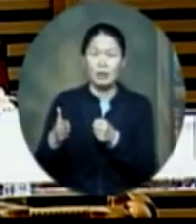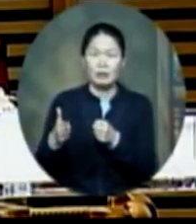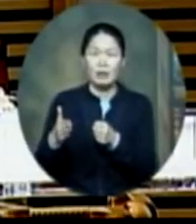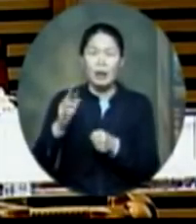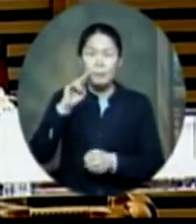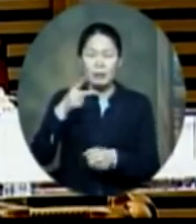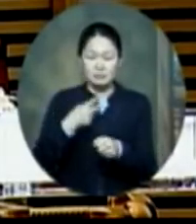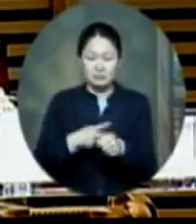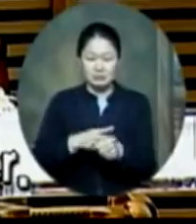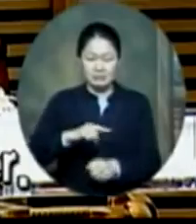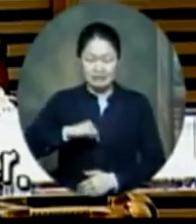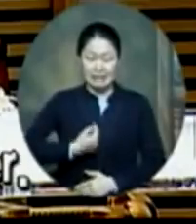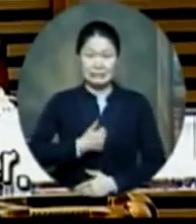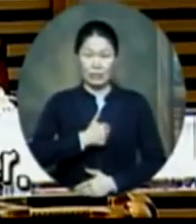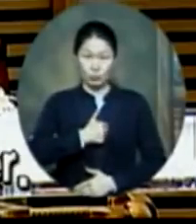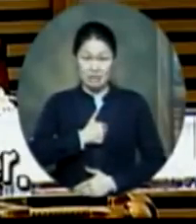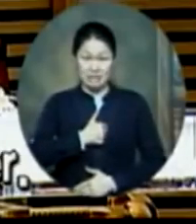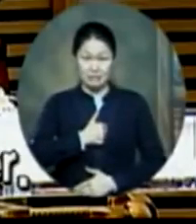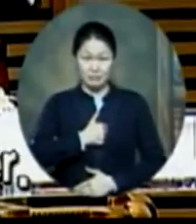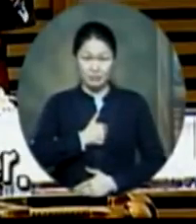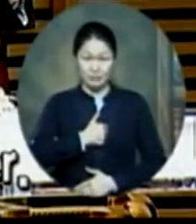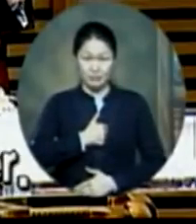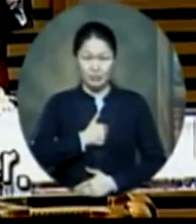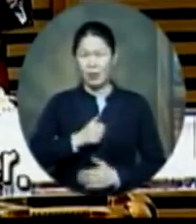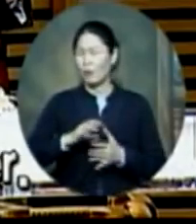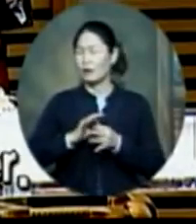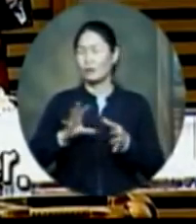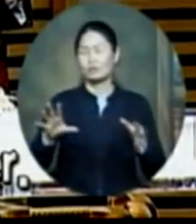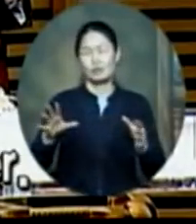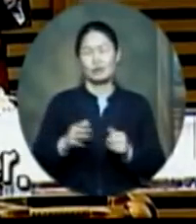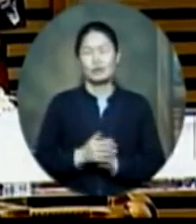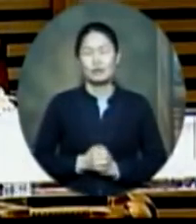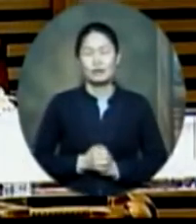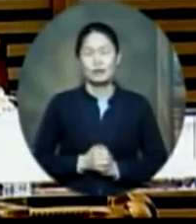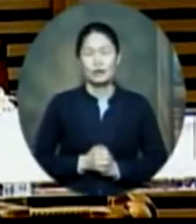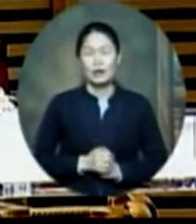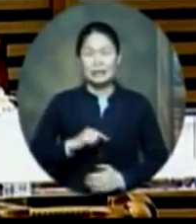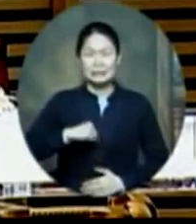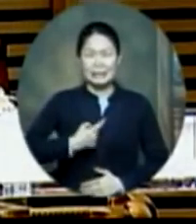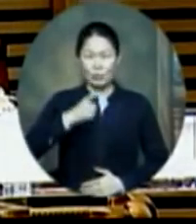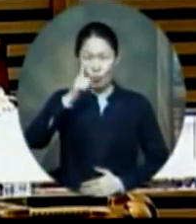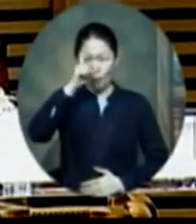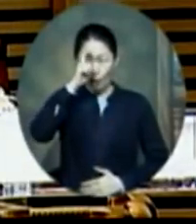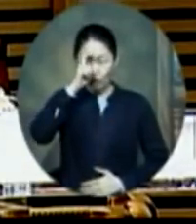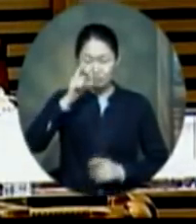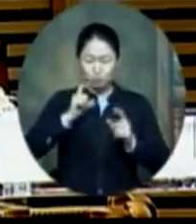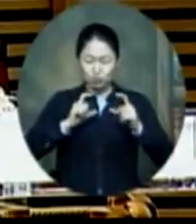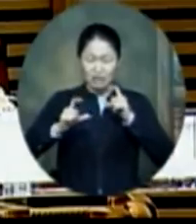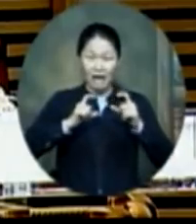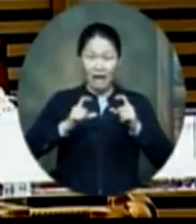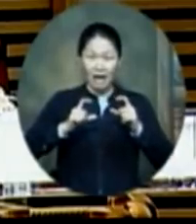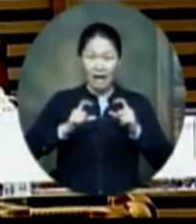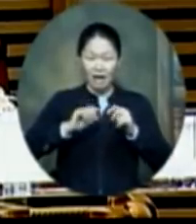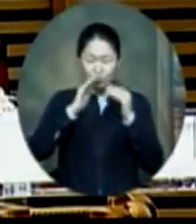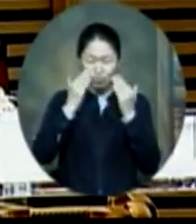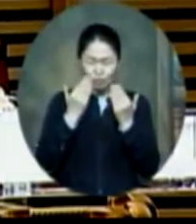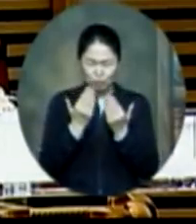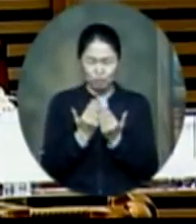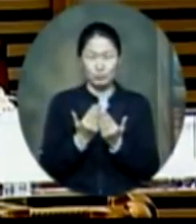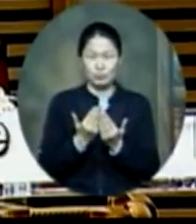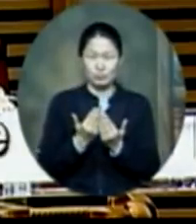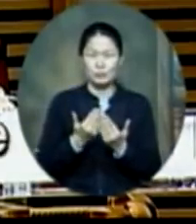사도 바울은 자기 자존심 어떻게든지 상관없어요. 자기 고집이나 주장 얼마든지 꺾을 수